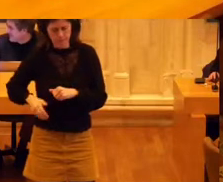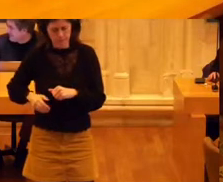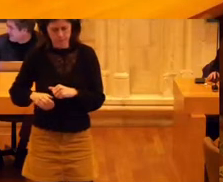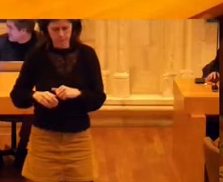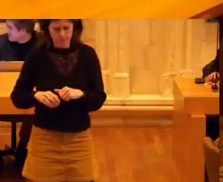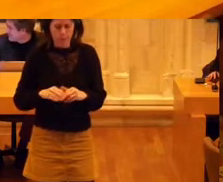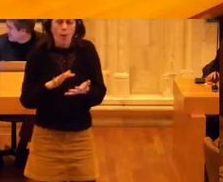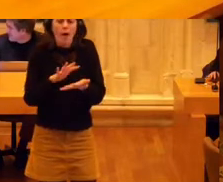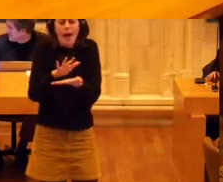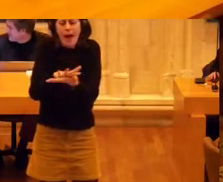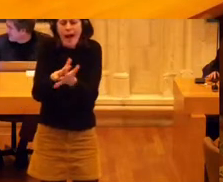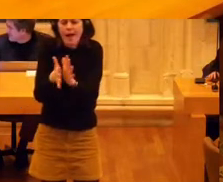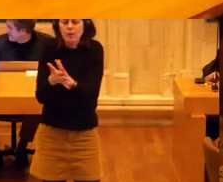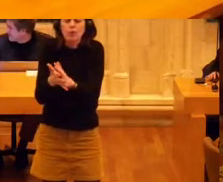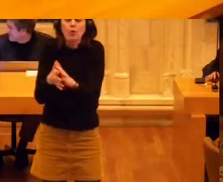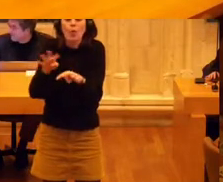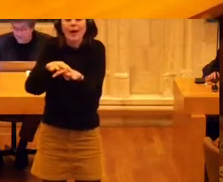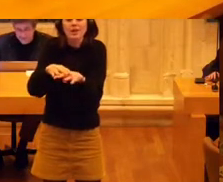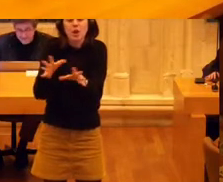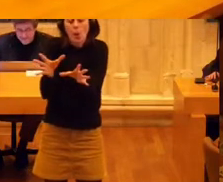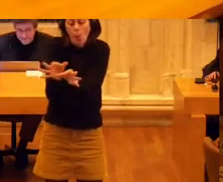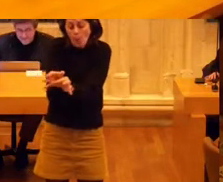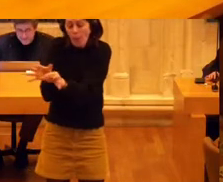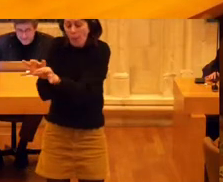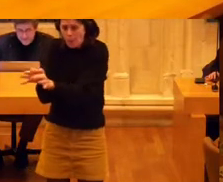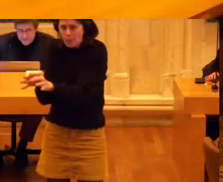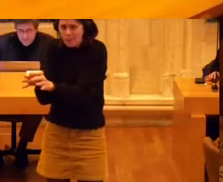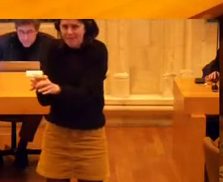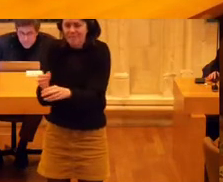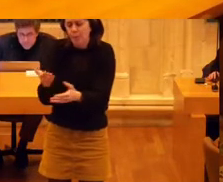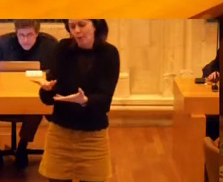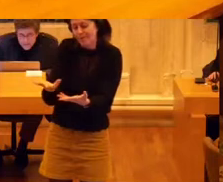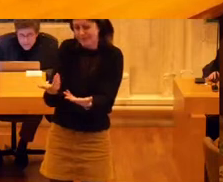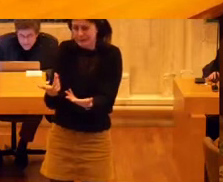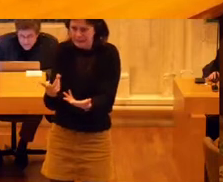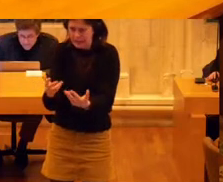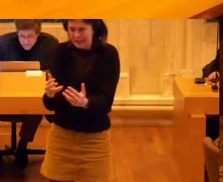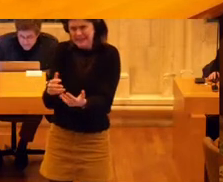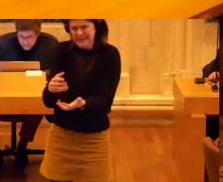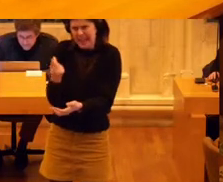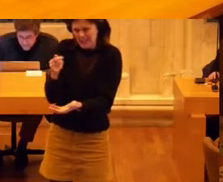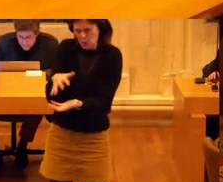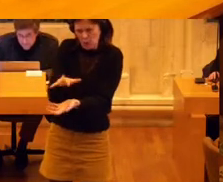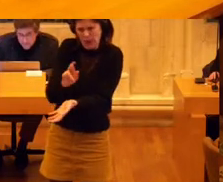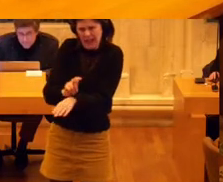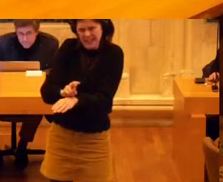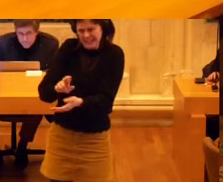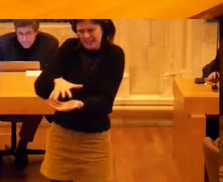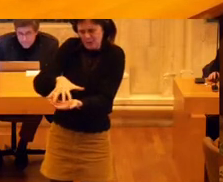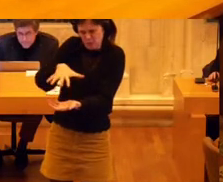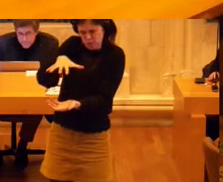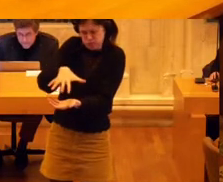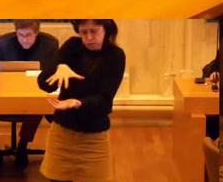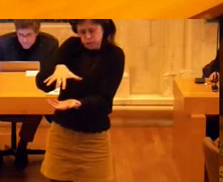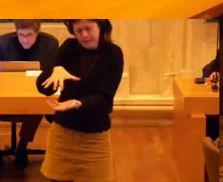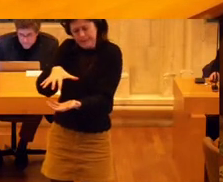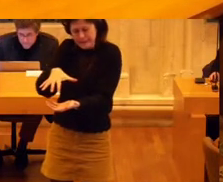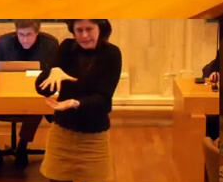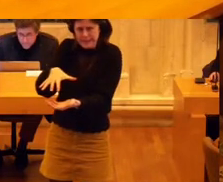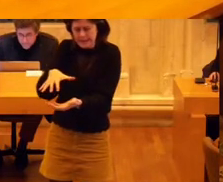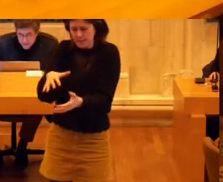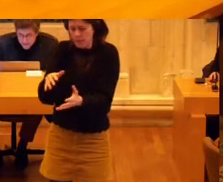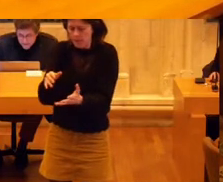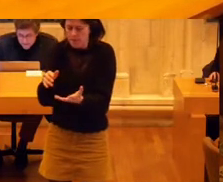plus petites associations de quartier qui n'ont évidemment pas les mêmes niveaux de trésorerie et dont l'activité en termes d'animation